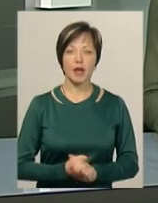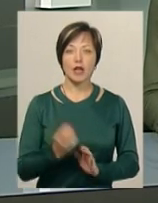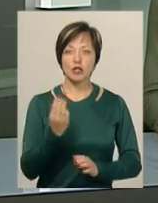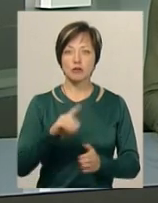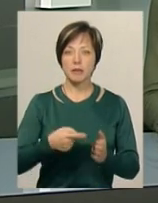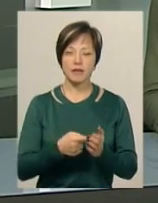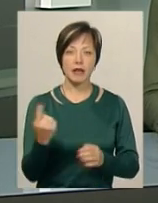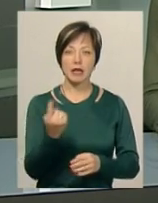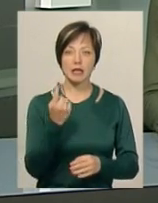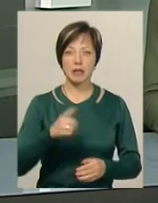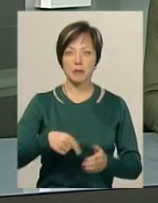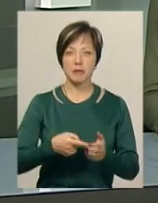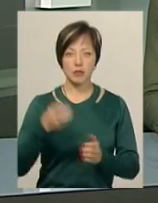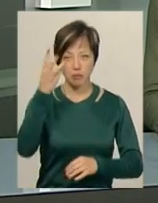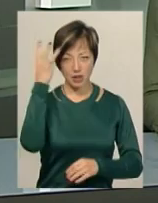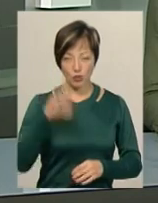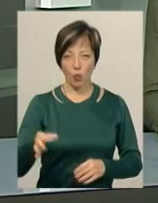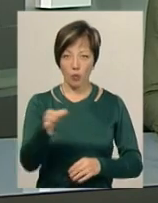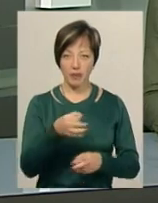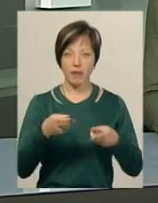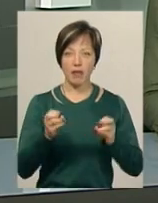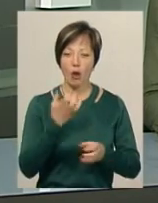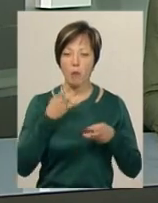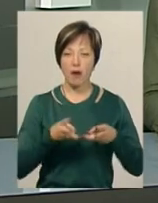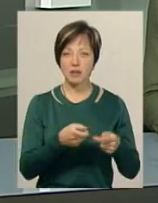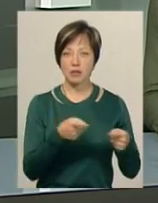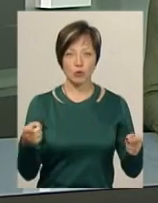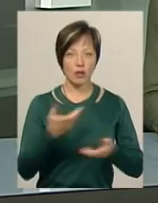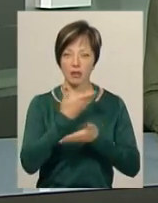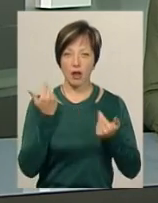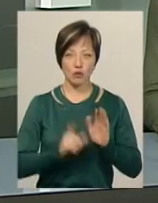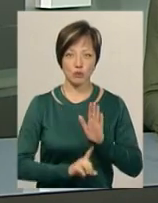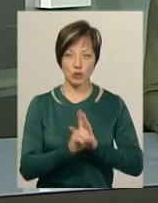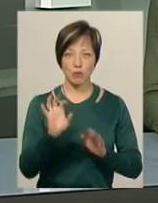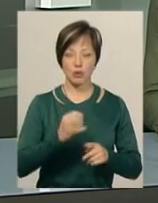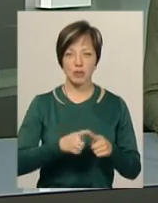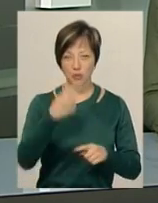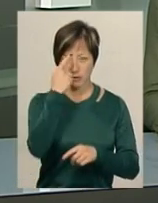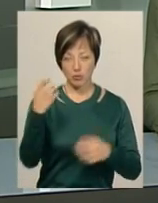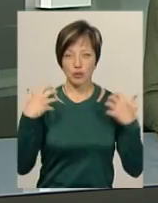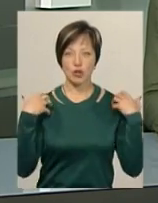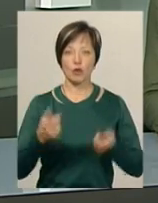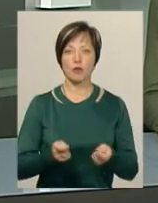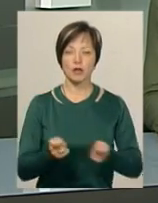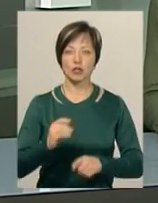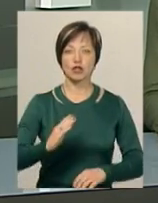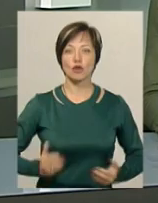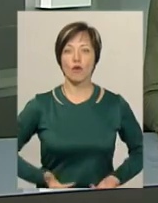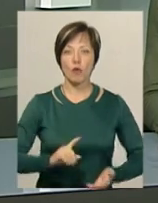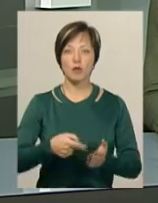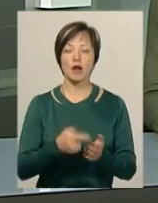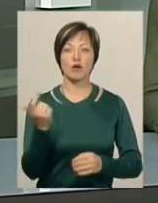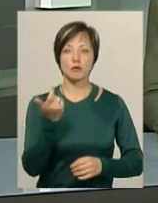Шепетівка – єдине місто обласного значення Хмельниччини, де опалювальний сезон не розпочався. Про це повідомив начальник управління